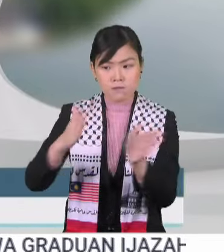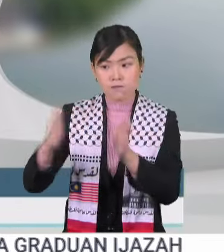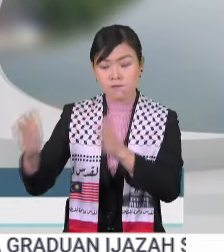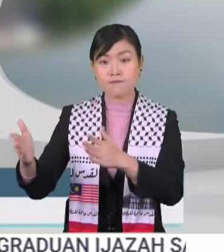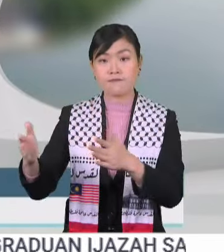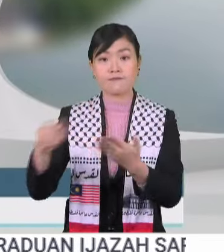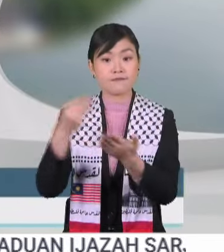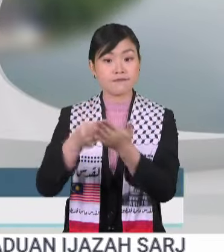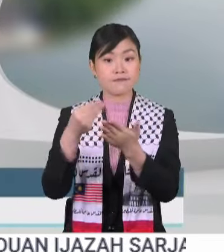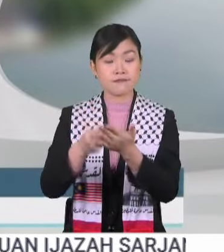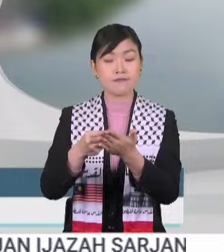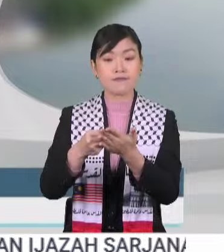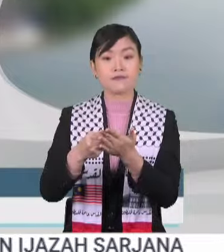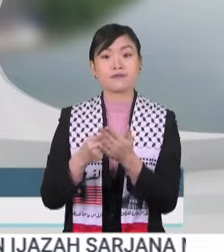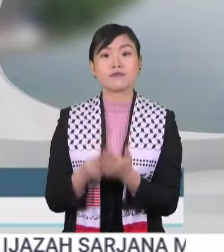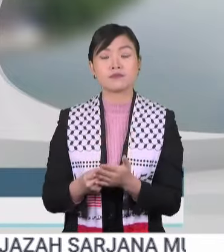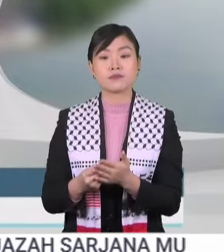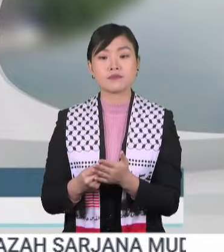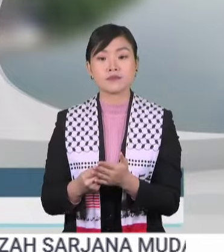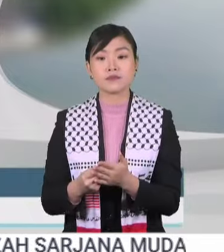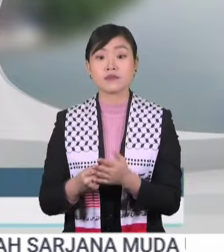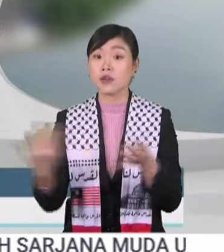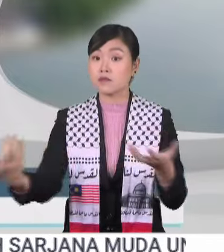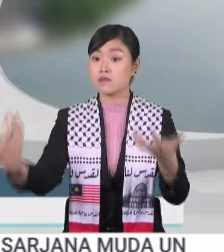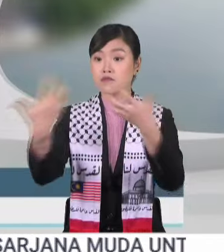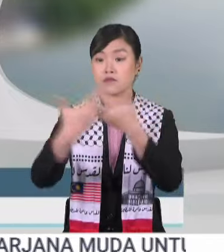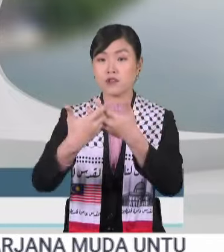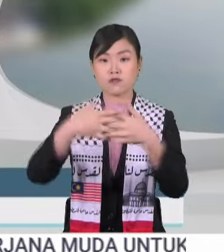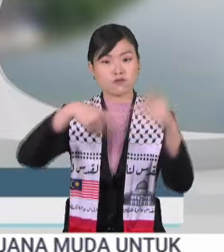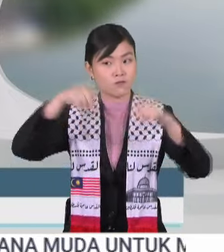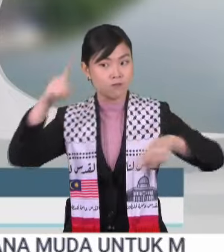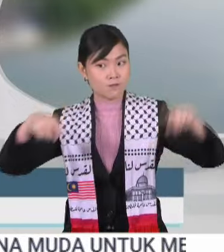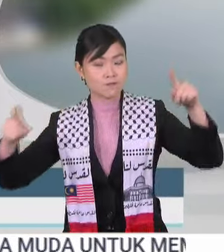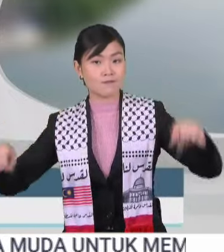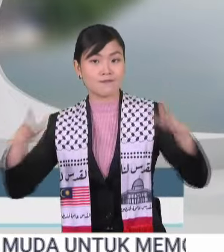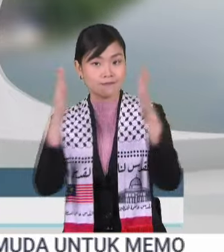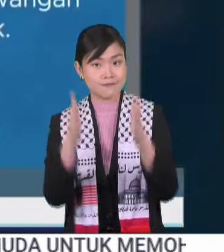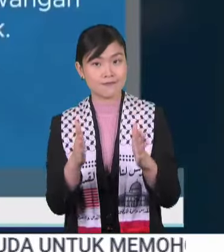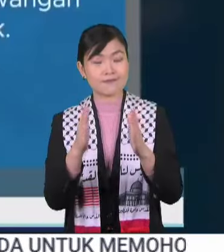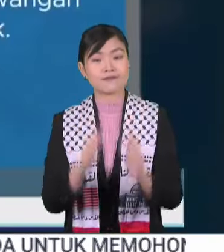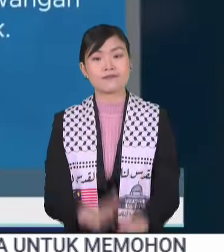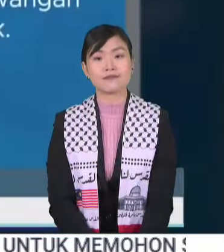pelbagai modul ilmu kewangan yang sesuai untuk pelbagai golongan